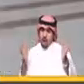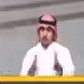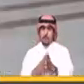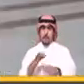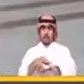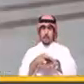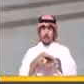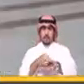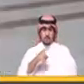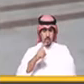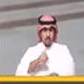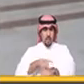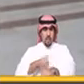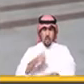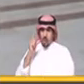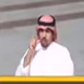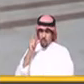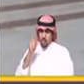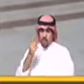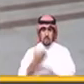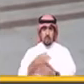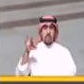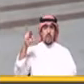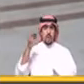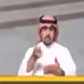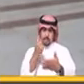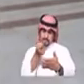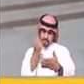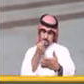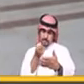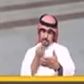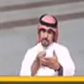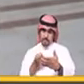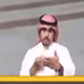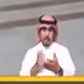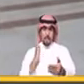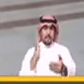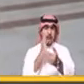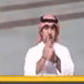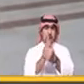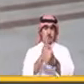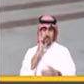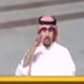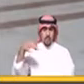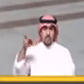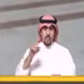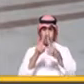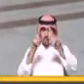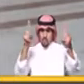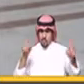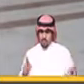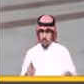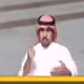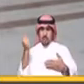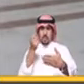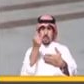وقت، الأمور الورقية كانت الإجراءات شوية طويلة، يعني أرسل كتاب، مخططات يدوية، مانيوال عمل يدوي أودي